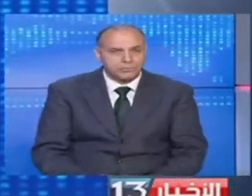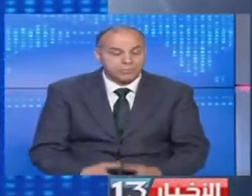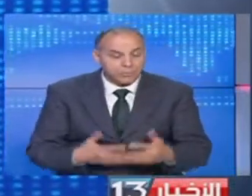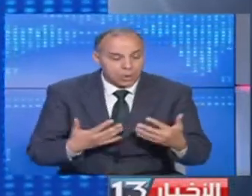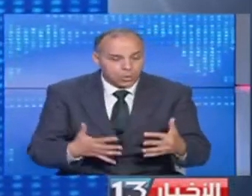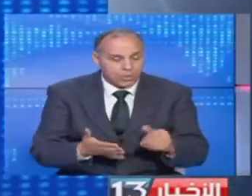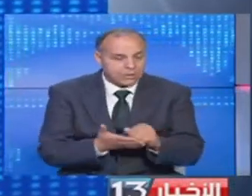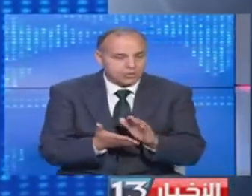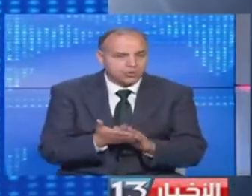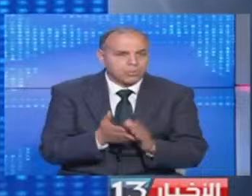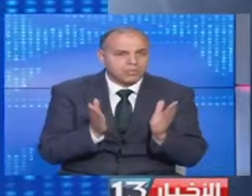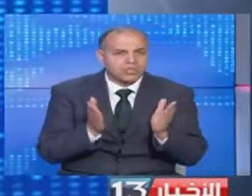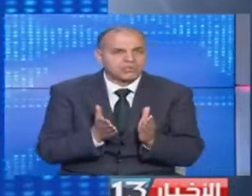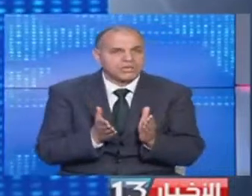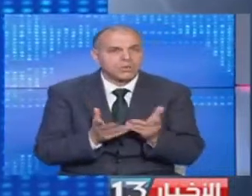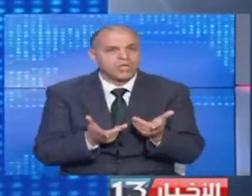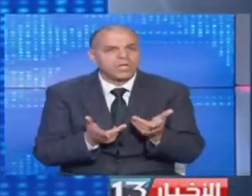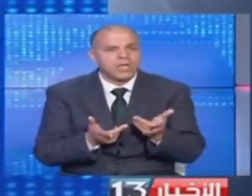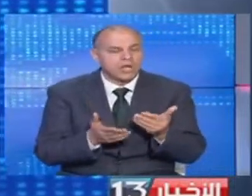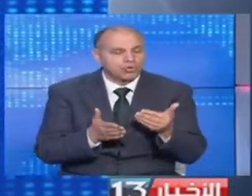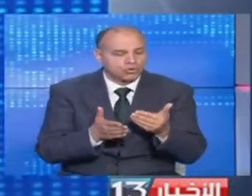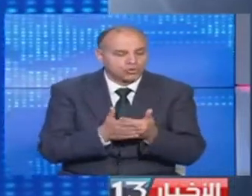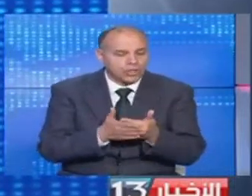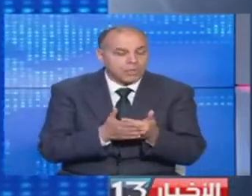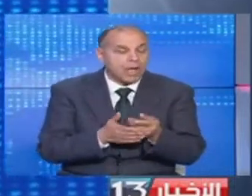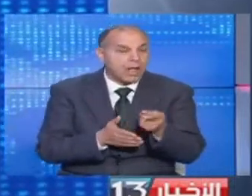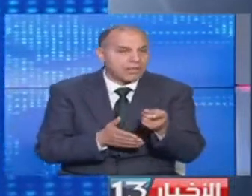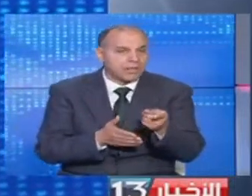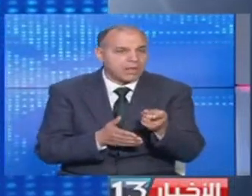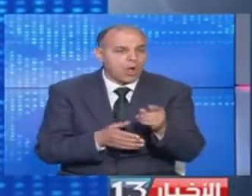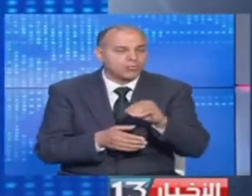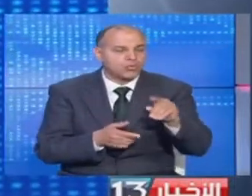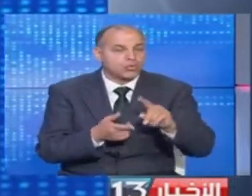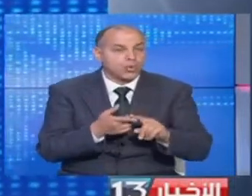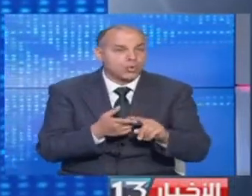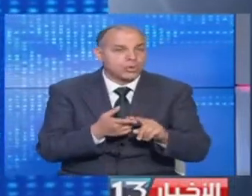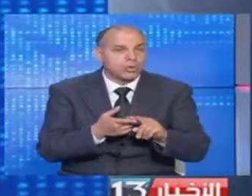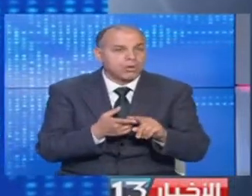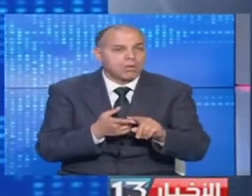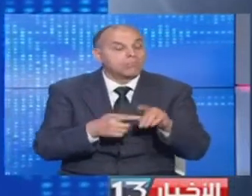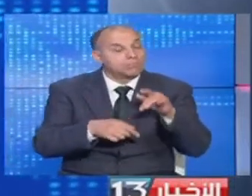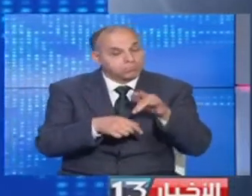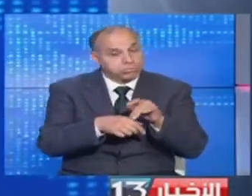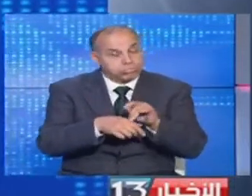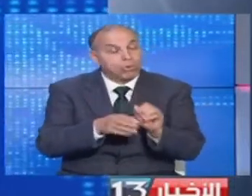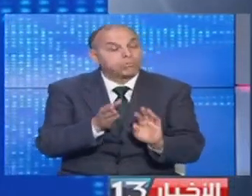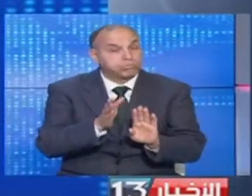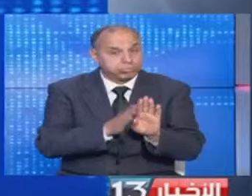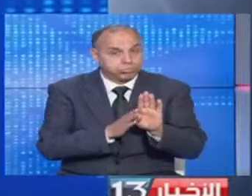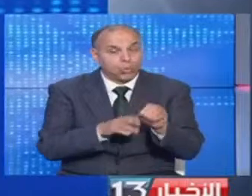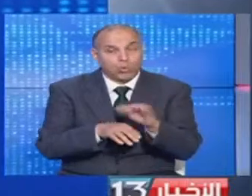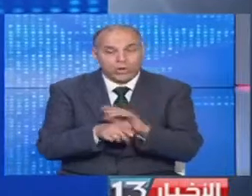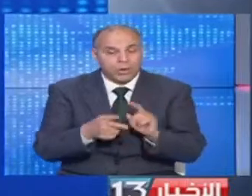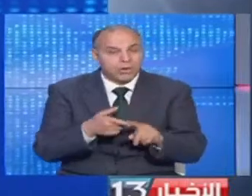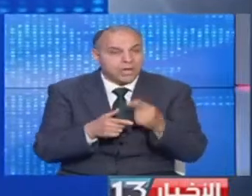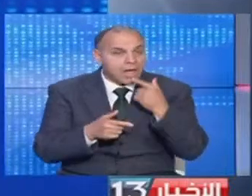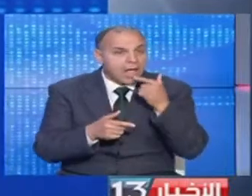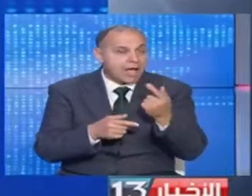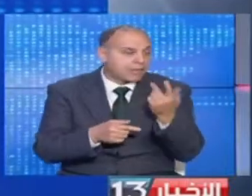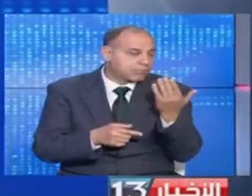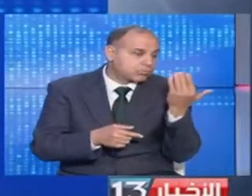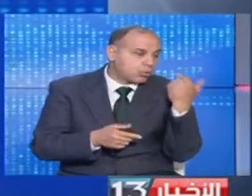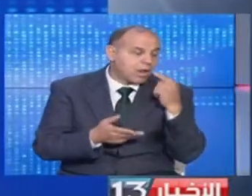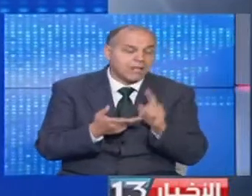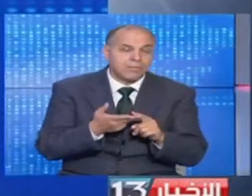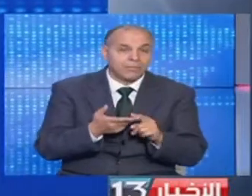سجل مستشفى الصادق المقدم الجهوي بجرب السوق ازدياد عدد الحالات خلال الايام